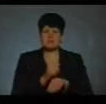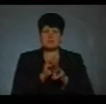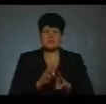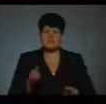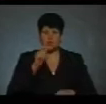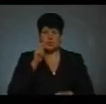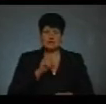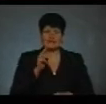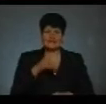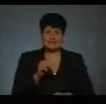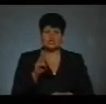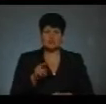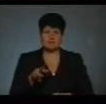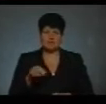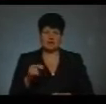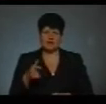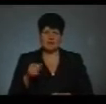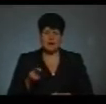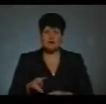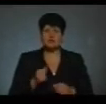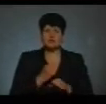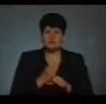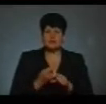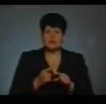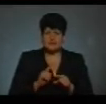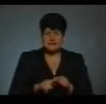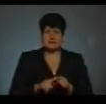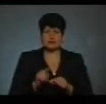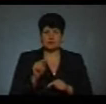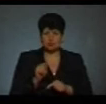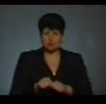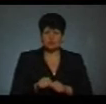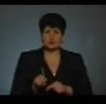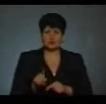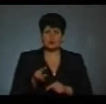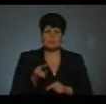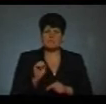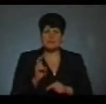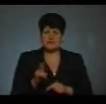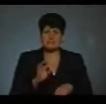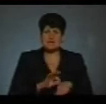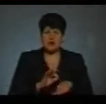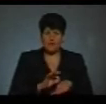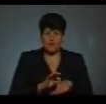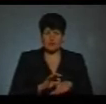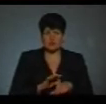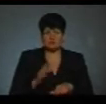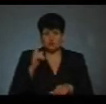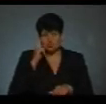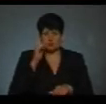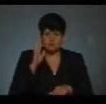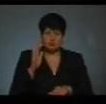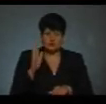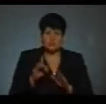України Денис Шмигаль. За його словами, зробили це, бо згідно із дослідженнями Академії наук, пік захворюваності на коронавірус в Україні очікується